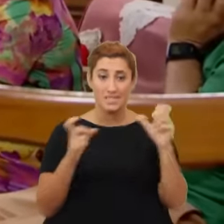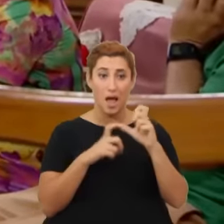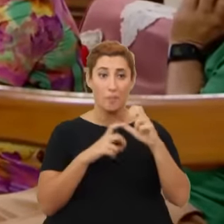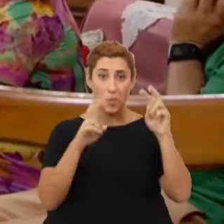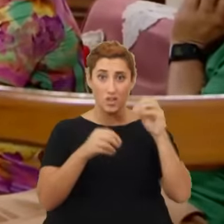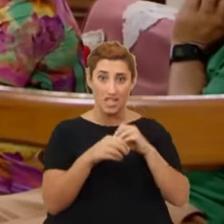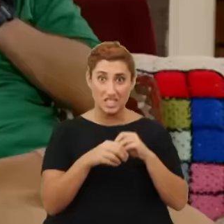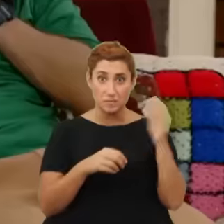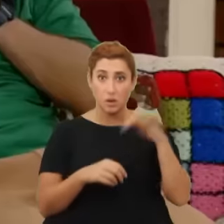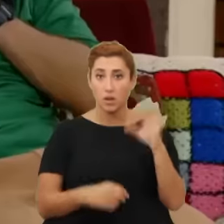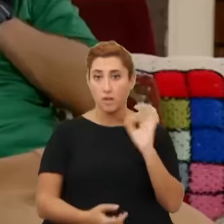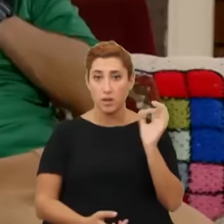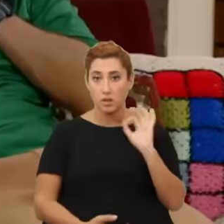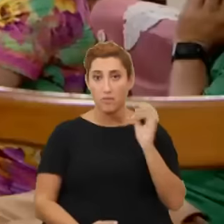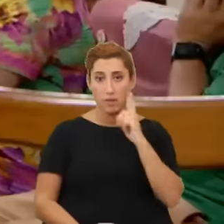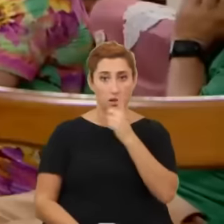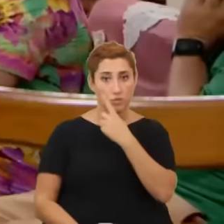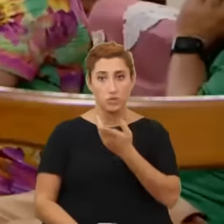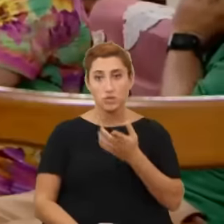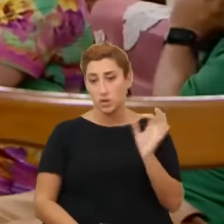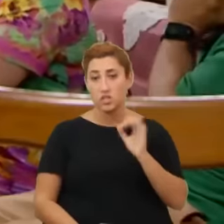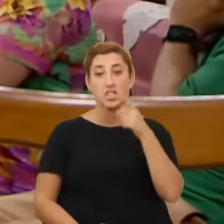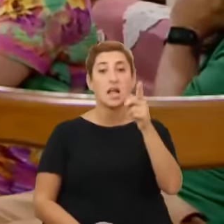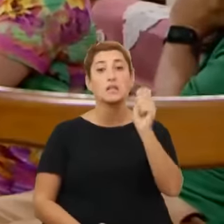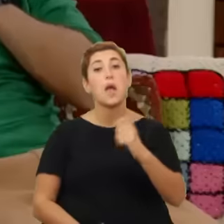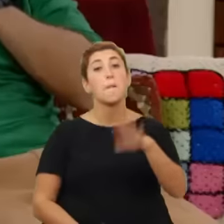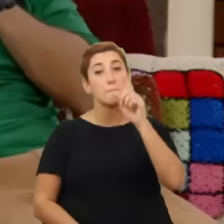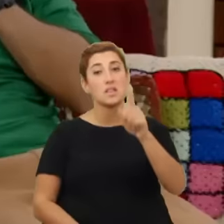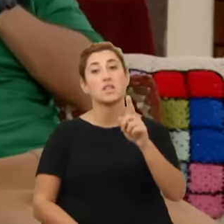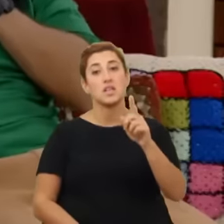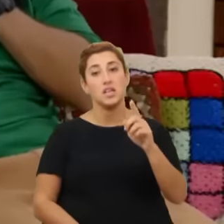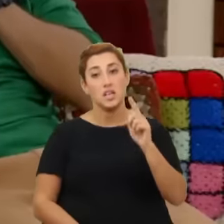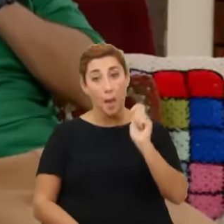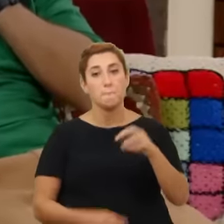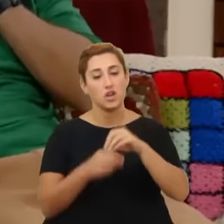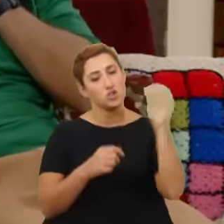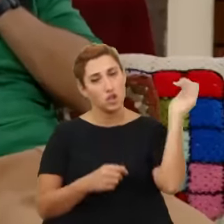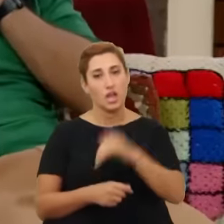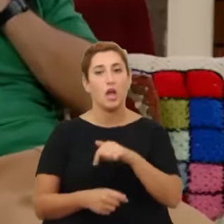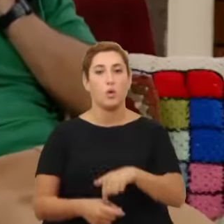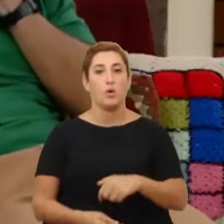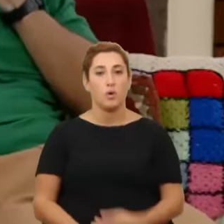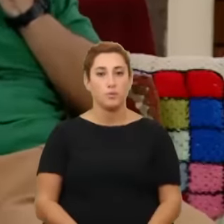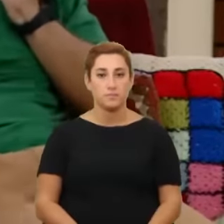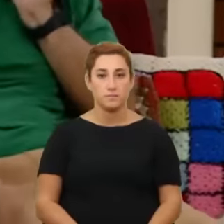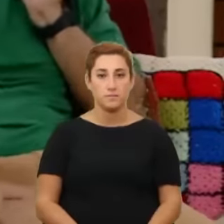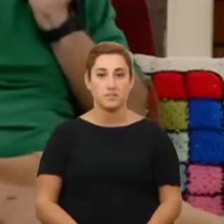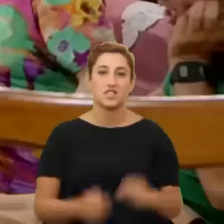Sami'nin konusu için mi geliyor? Evet, evet, evet enişte. İşte senin yapamadığını yapmak için geliyor buraya işte.